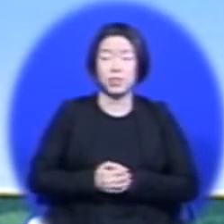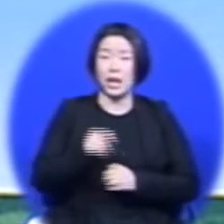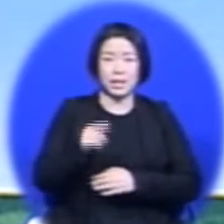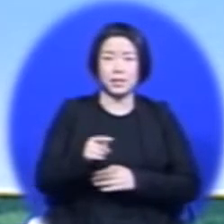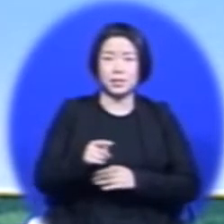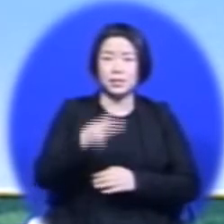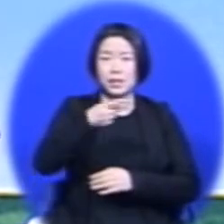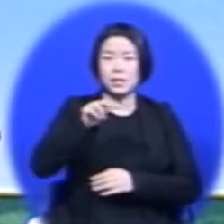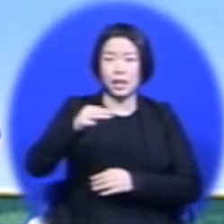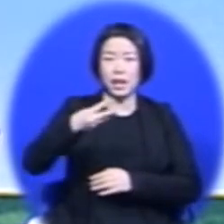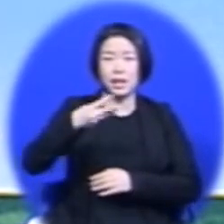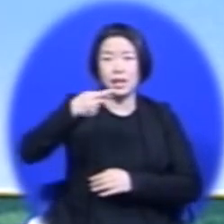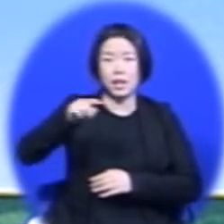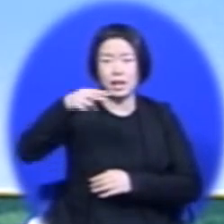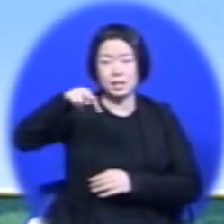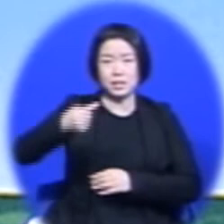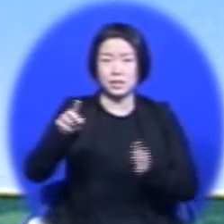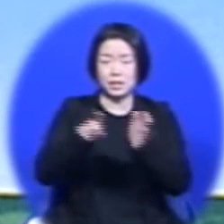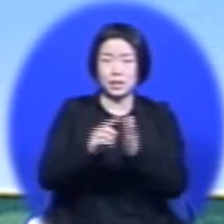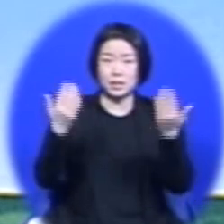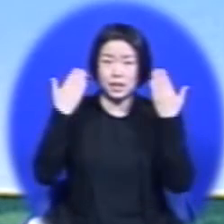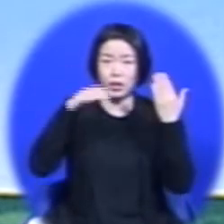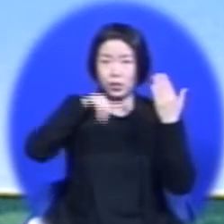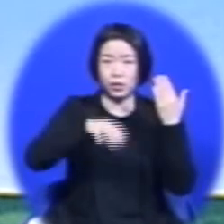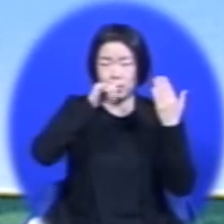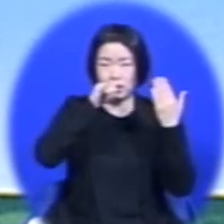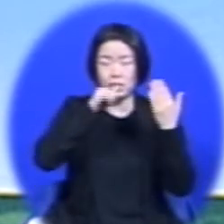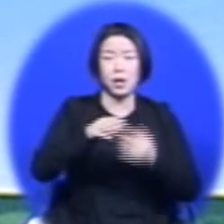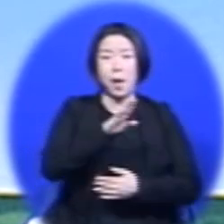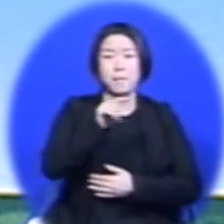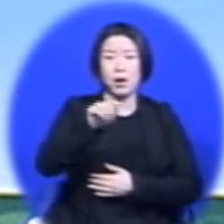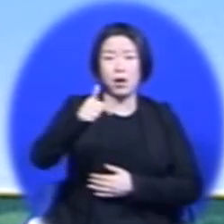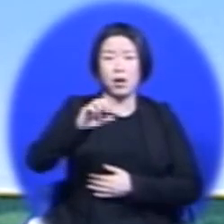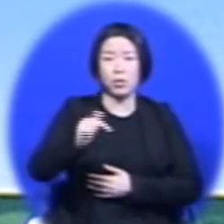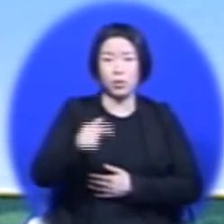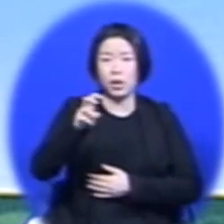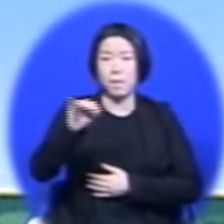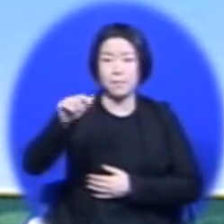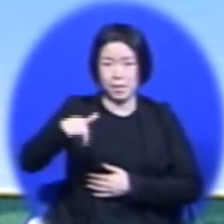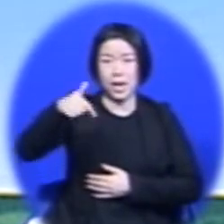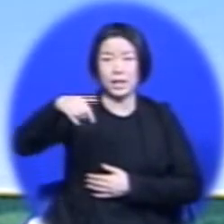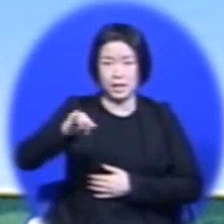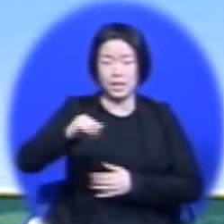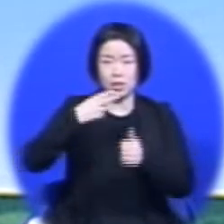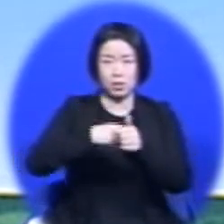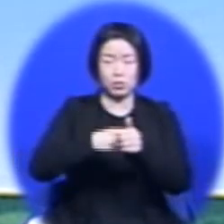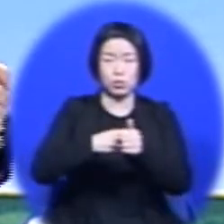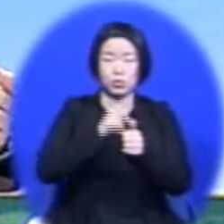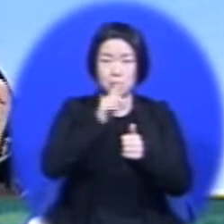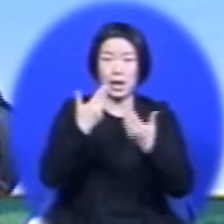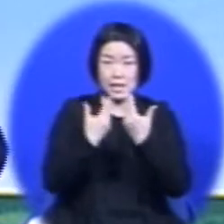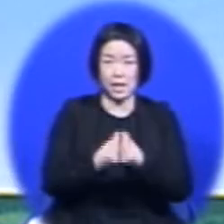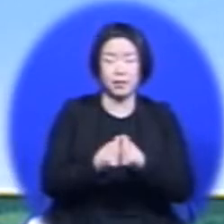이것을 달라스 신학교에 있는 버논 맥기 교수가 이런 예를 들었습니다. 어느